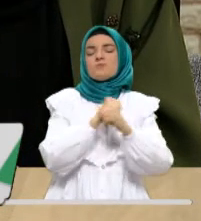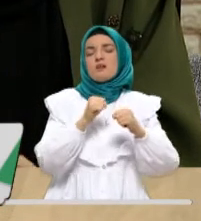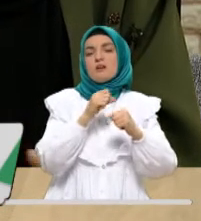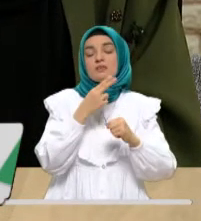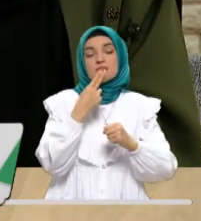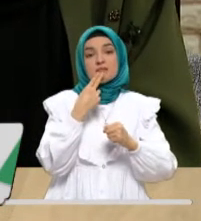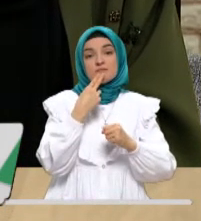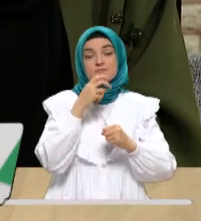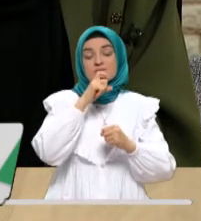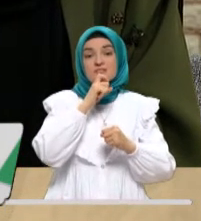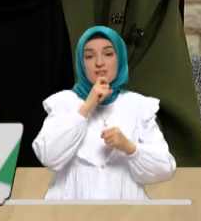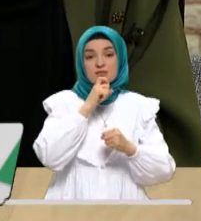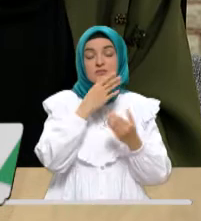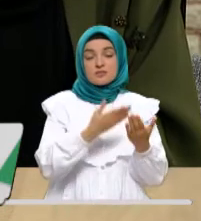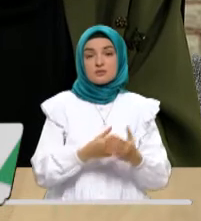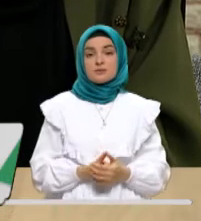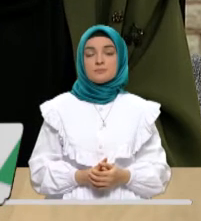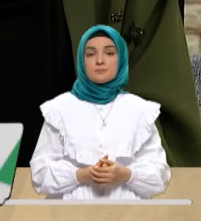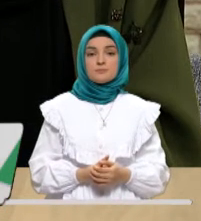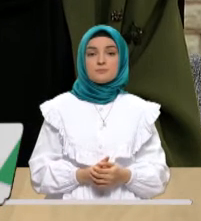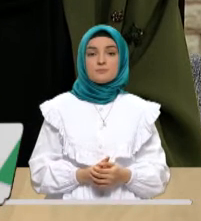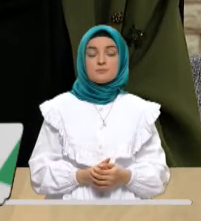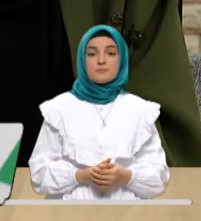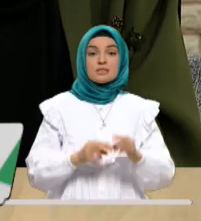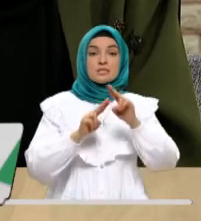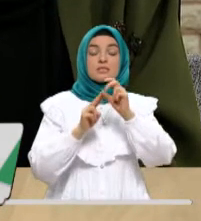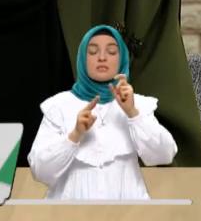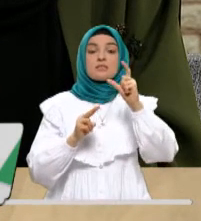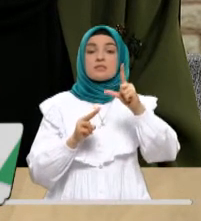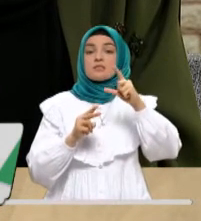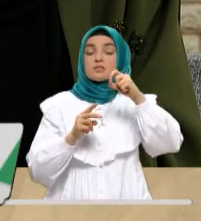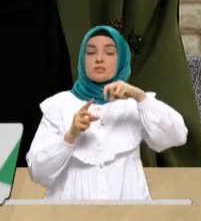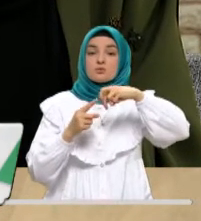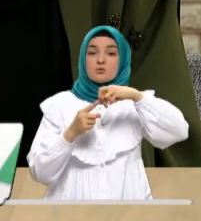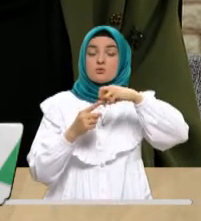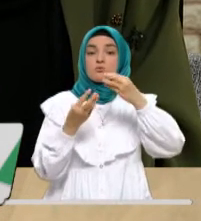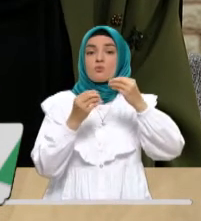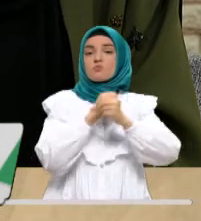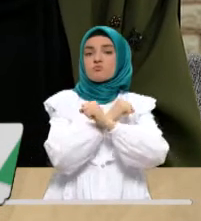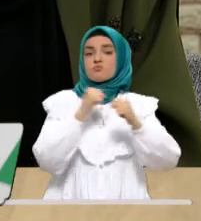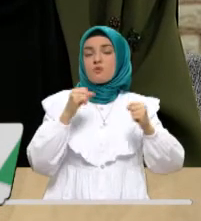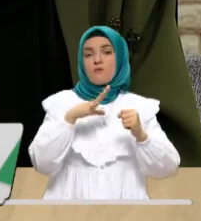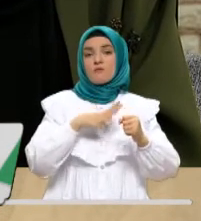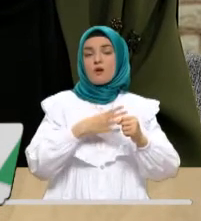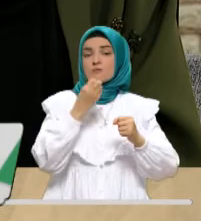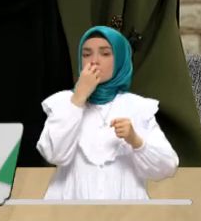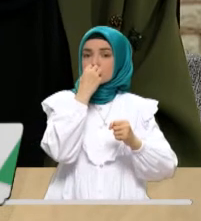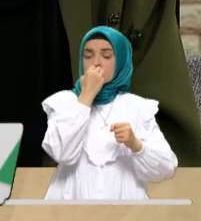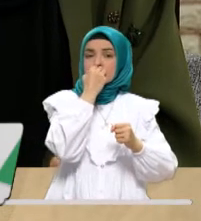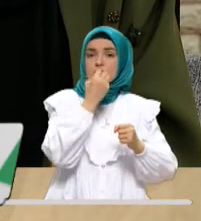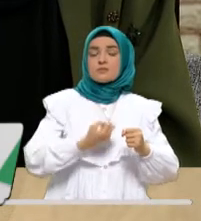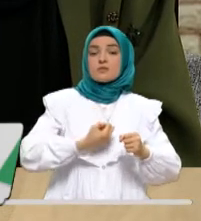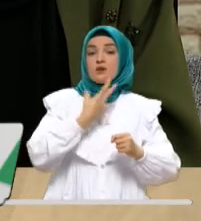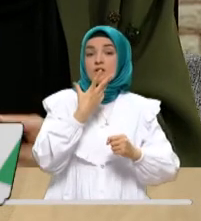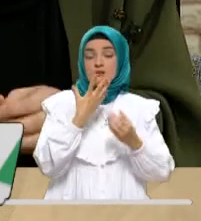şey. Klor çünkü en büyük aşındırıcılardan biri, evet, kanserojen etkisi olan